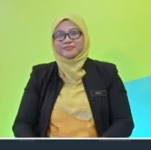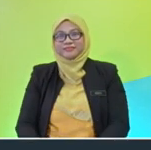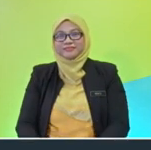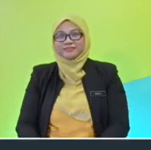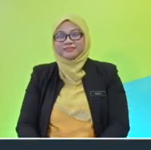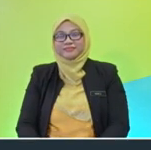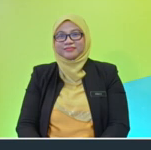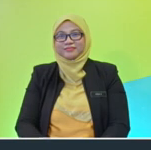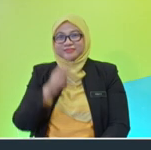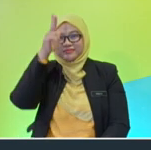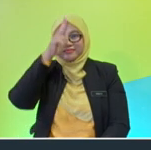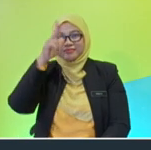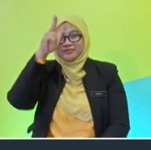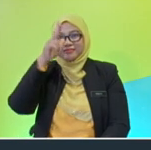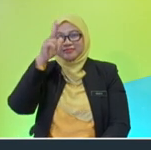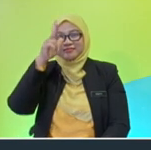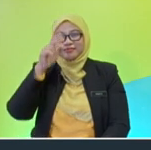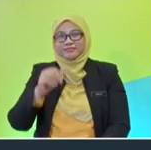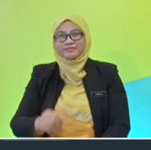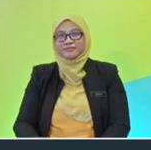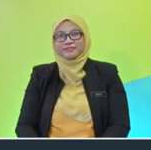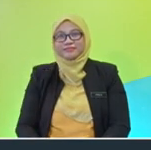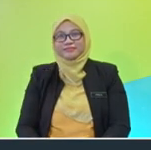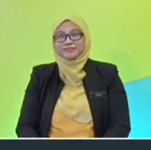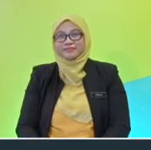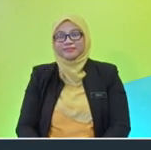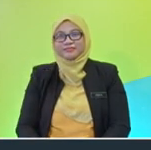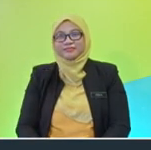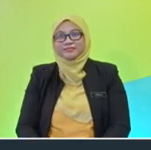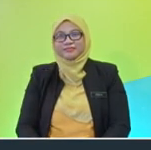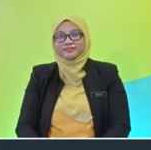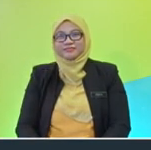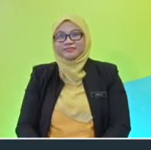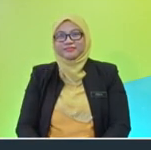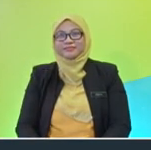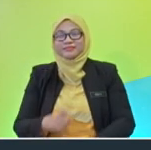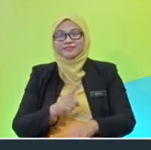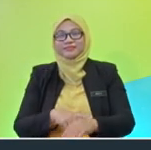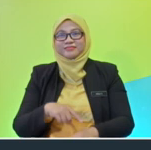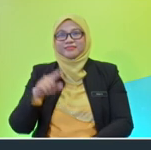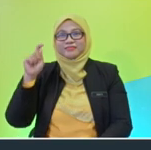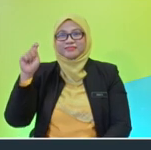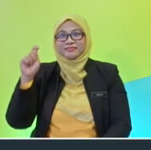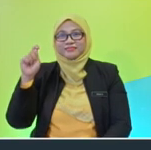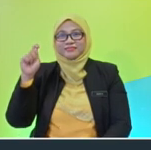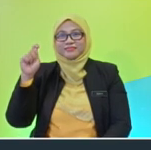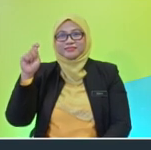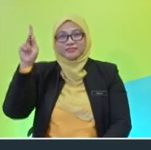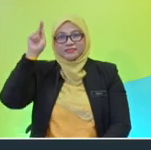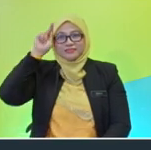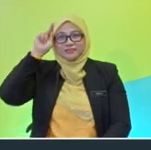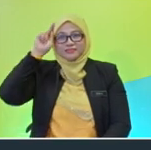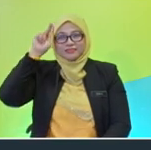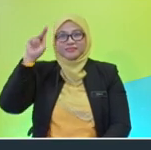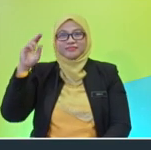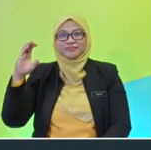kerajaan situ berlokasi di Tanah Merah klenteng Oke kerajaan sih tuh